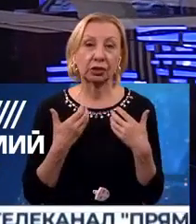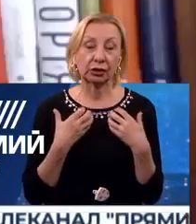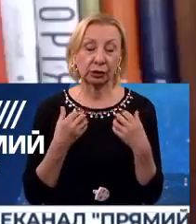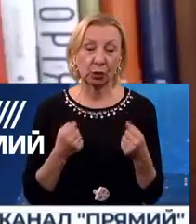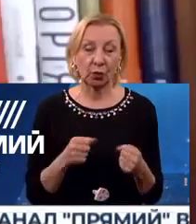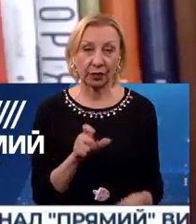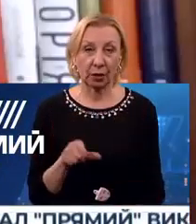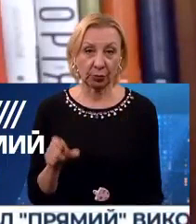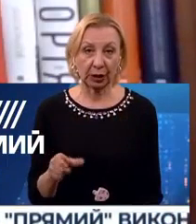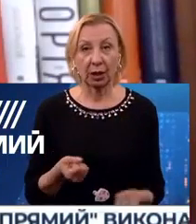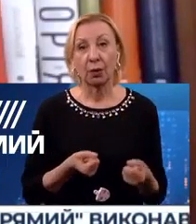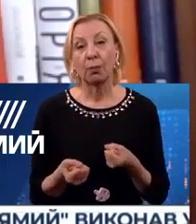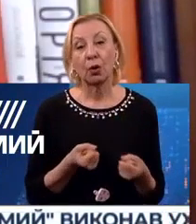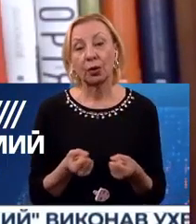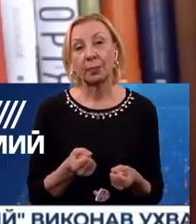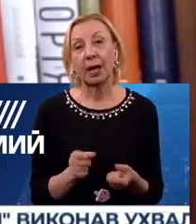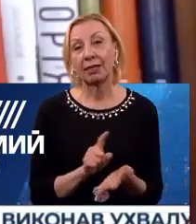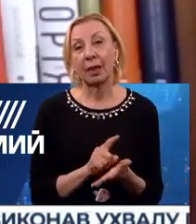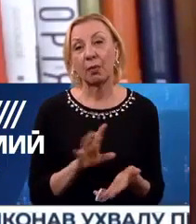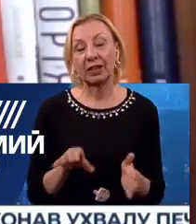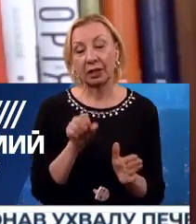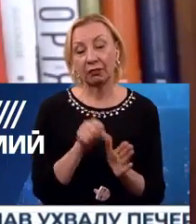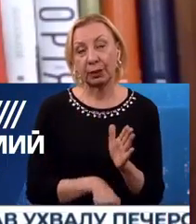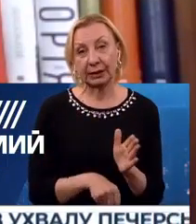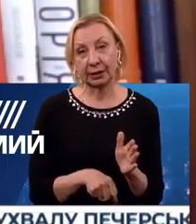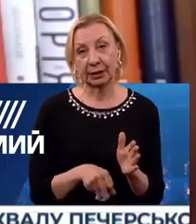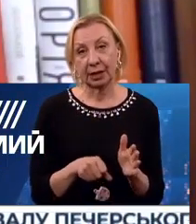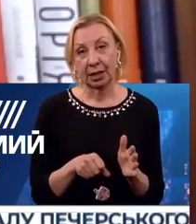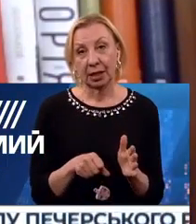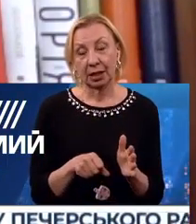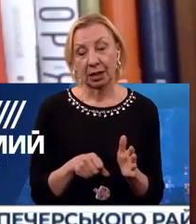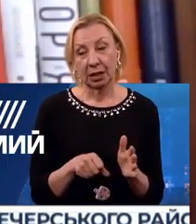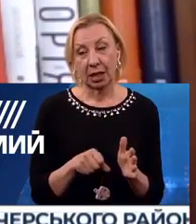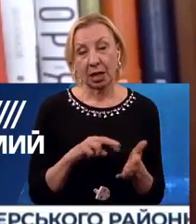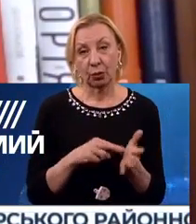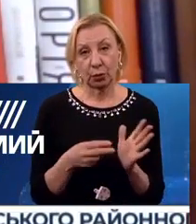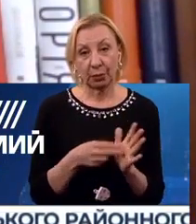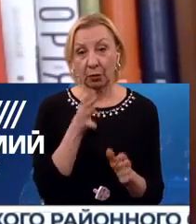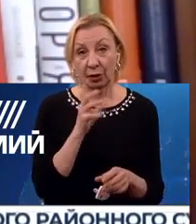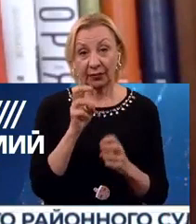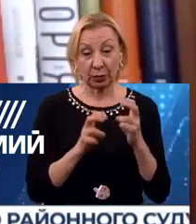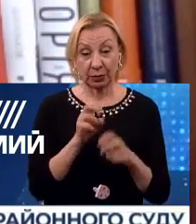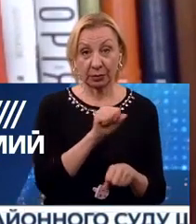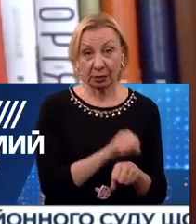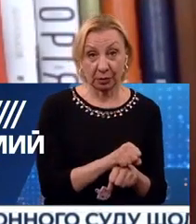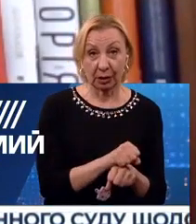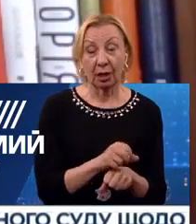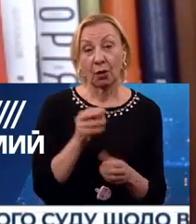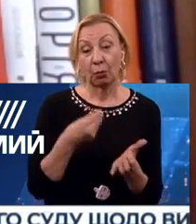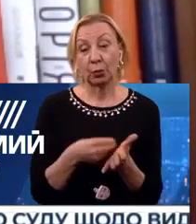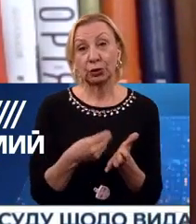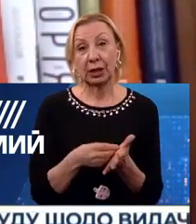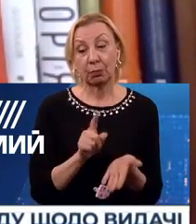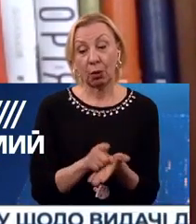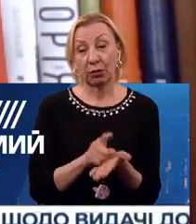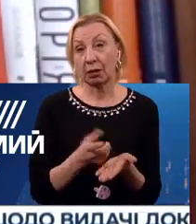Але боротьба проти коронавірусу не повинна вбити економіку. Тому що коли зупиниться виробництво, не буде сплати податків до бюджету, тоді не буде